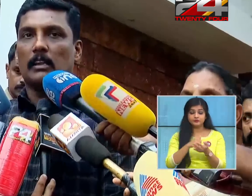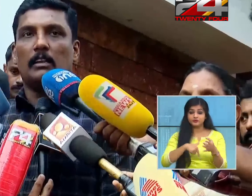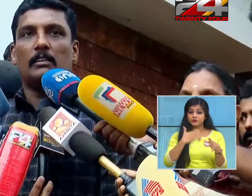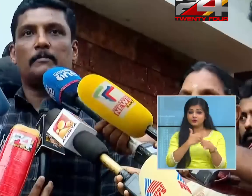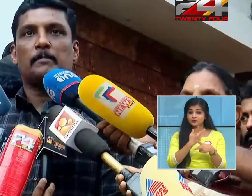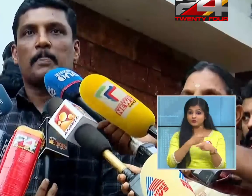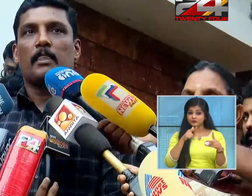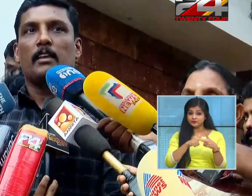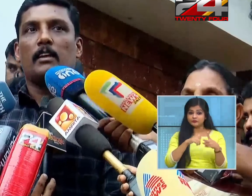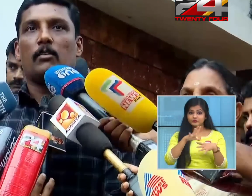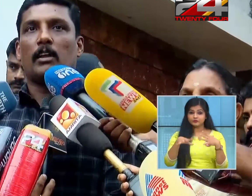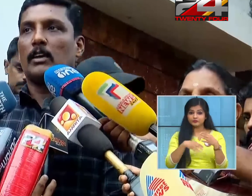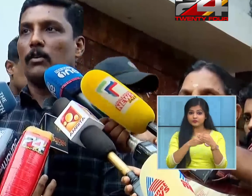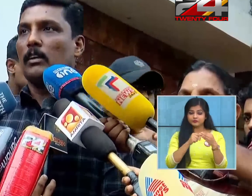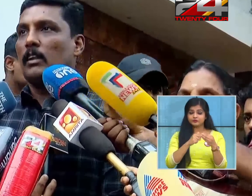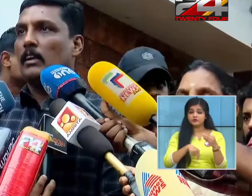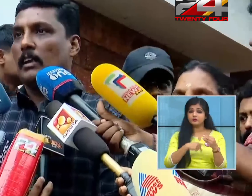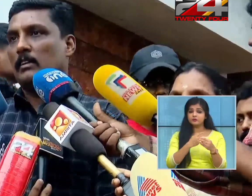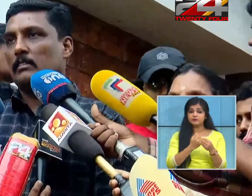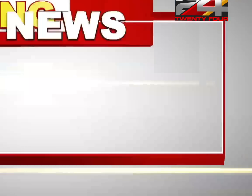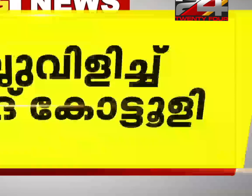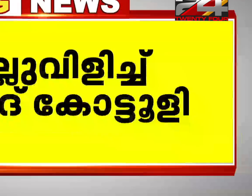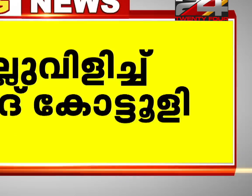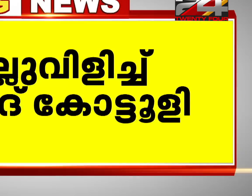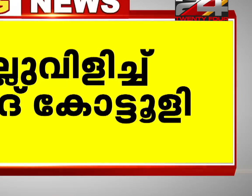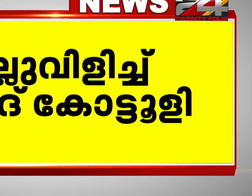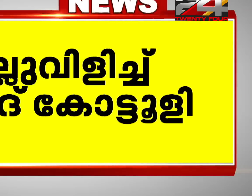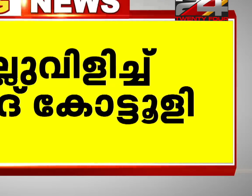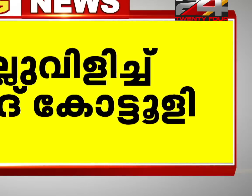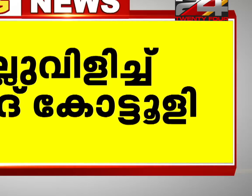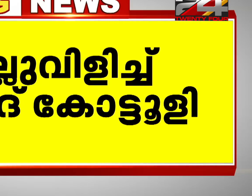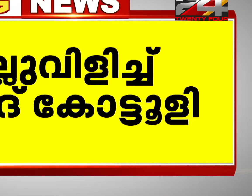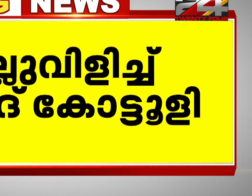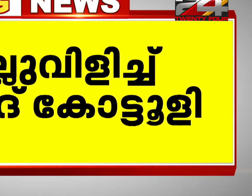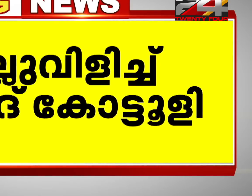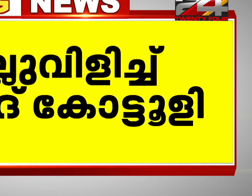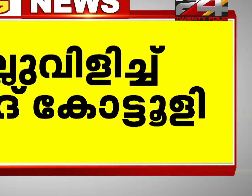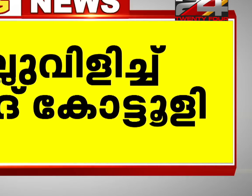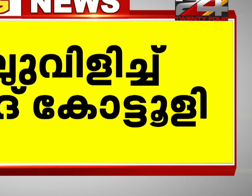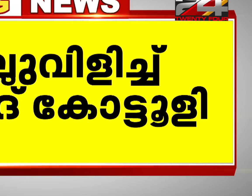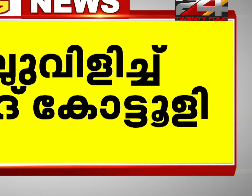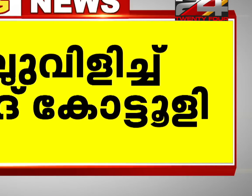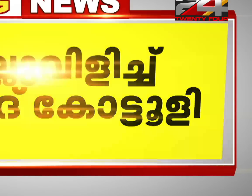അടിസ്ഥാനത്തിൽ കുറേ സൗഹൃദങ്ങൾ എനിക്ക് ഉണ്ടായിട്ടുണ്ട്. അത് ഞാൻ ജനങ്ങളെ സംഘടിപ്പിച്ച് നടത്തുന്നതാണ്.